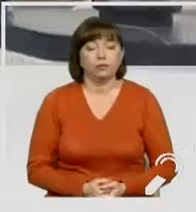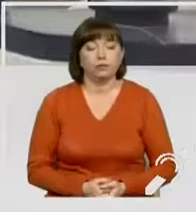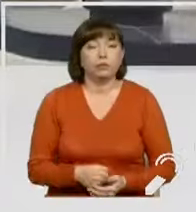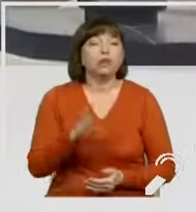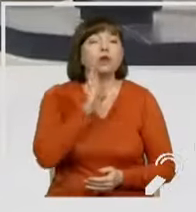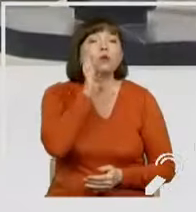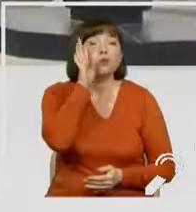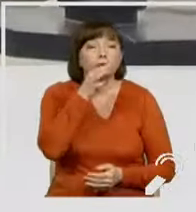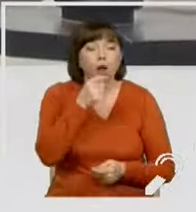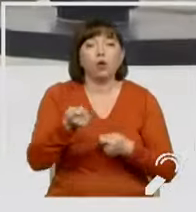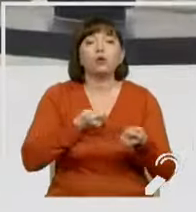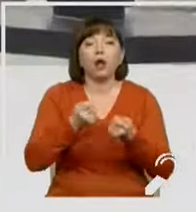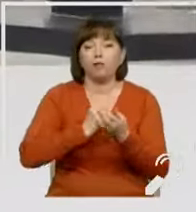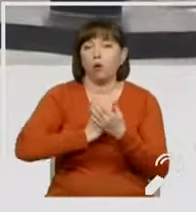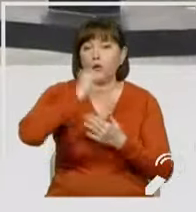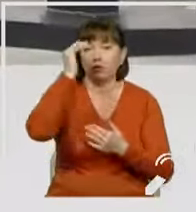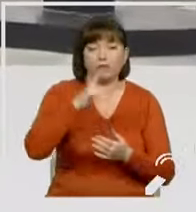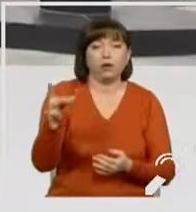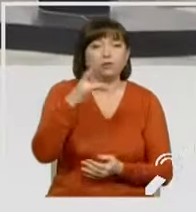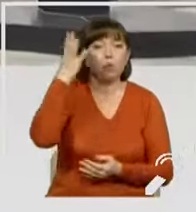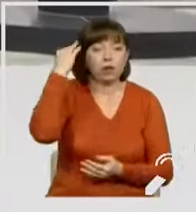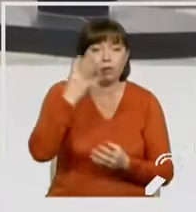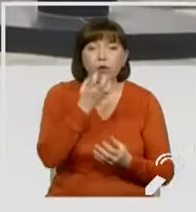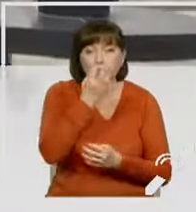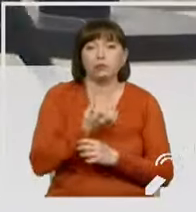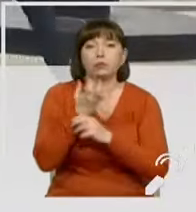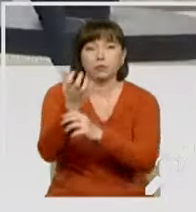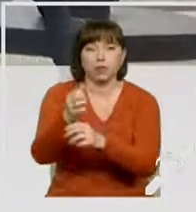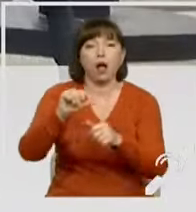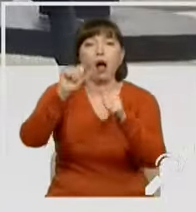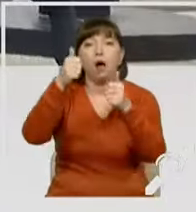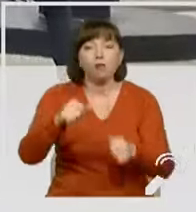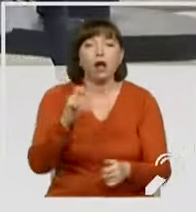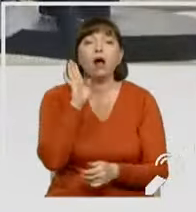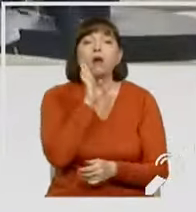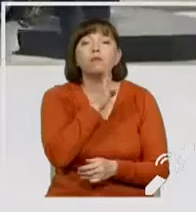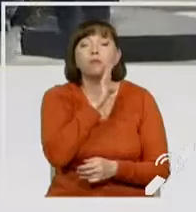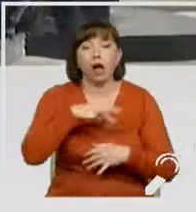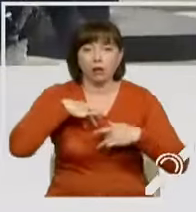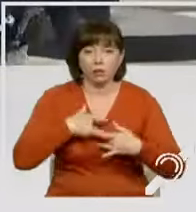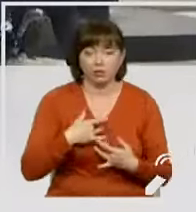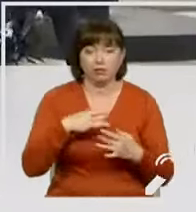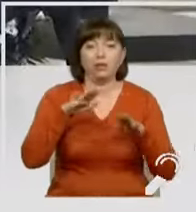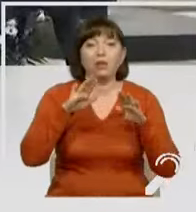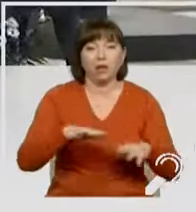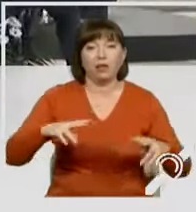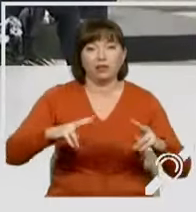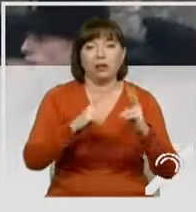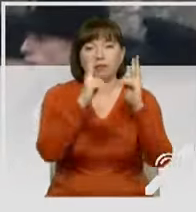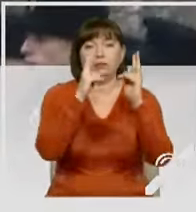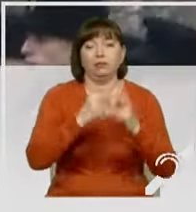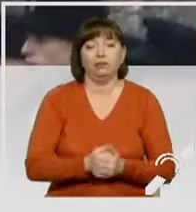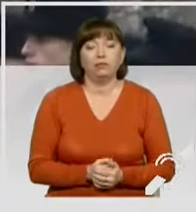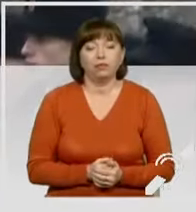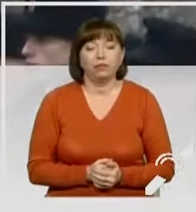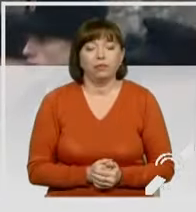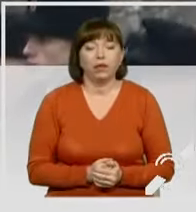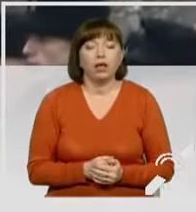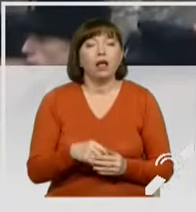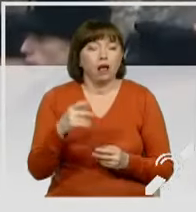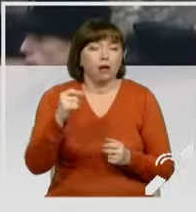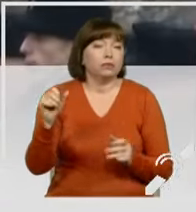De dimineață, conducerea de vârf a Republicii Moldova a depus flori la monumentul Maica Îndurerată de la Complexul Memorial Eternitate. Păstrând